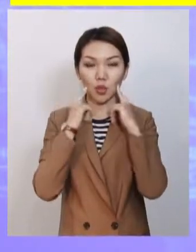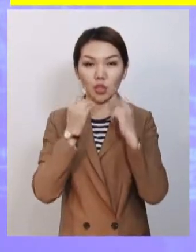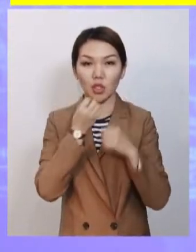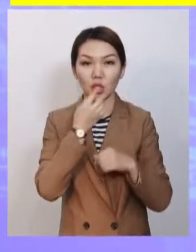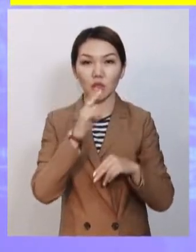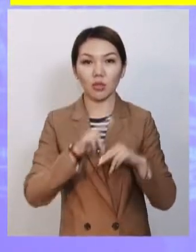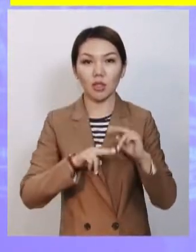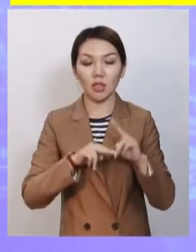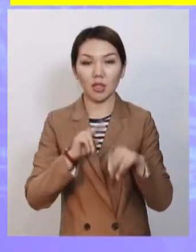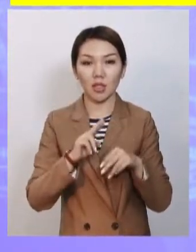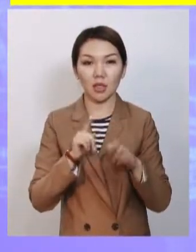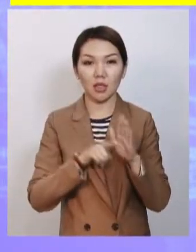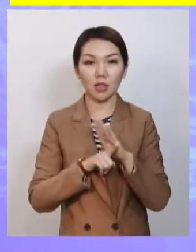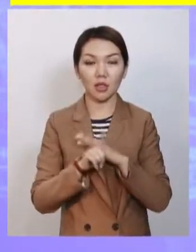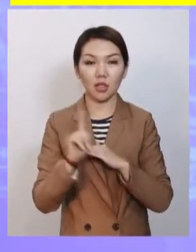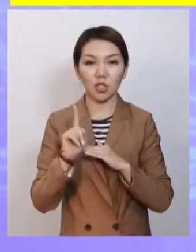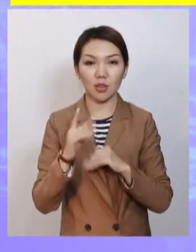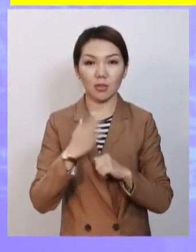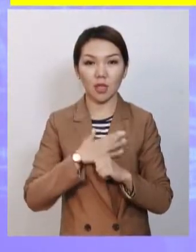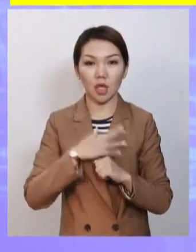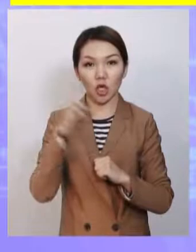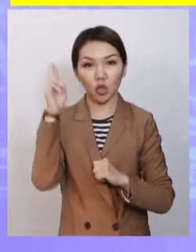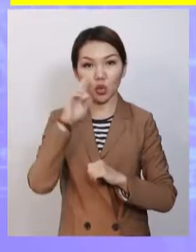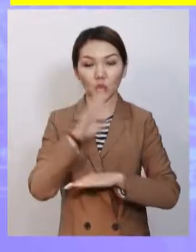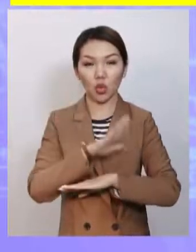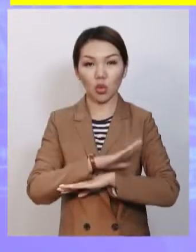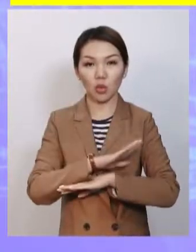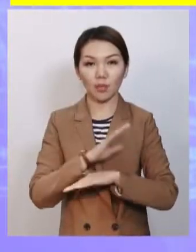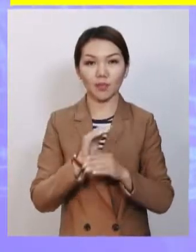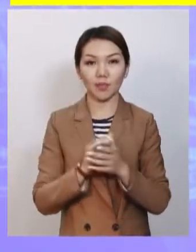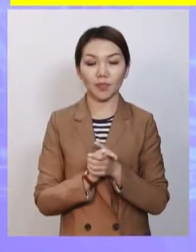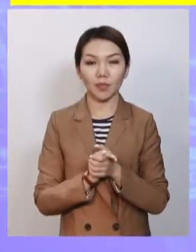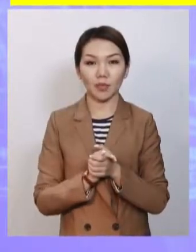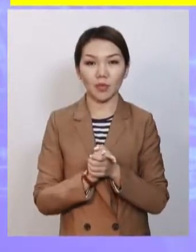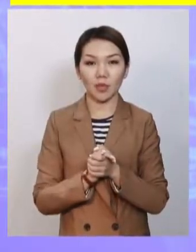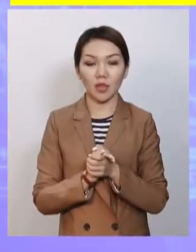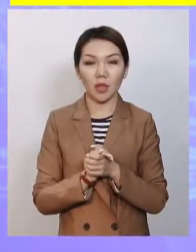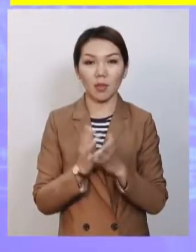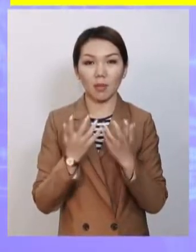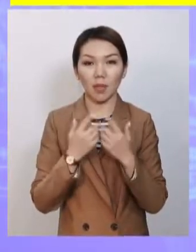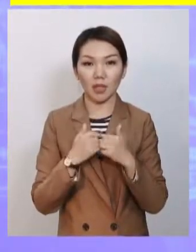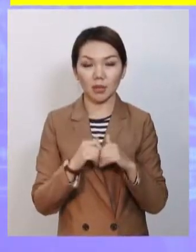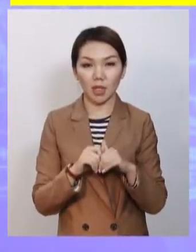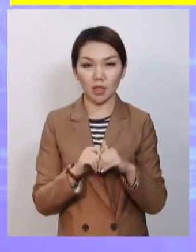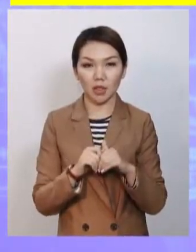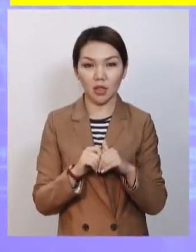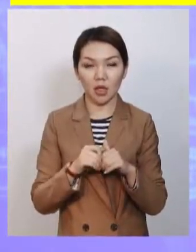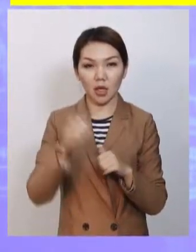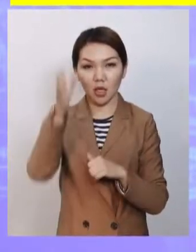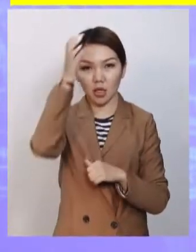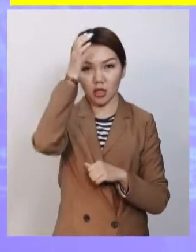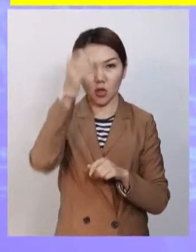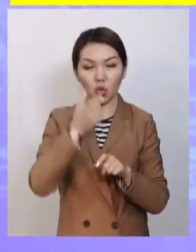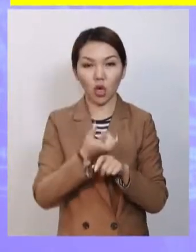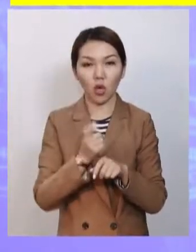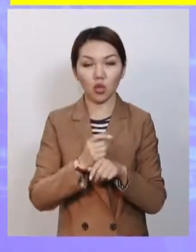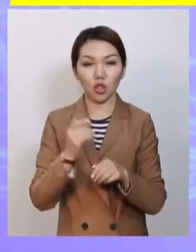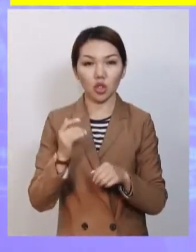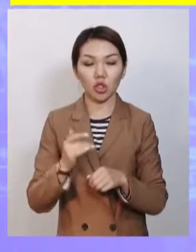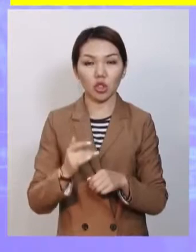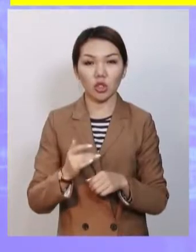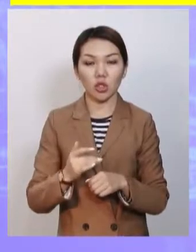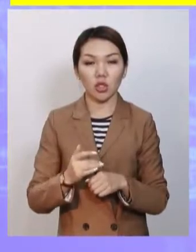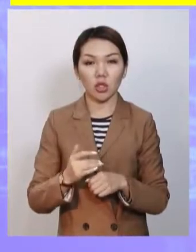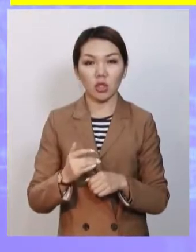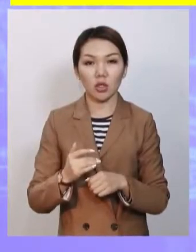настроением начинаем наш урок математика наука очень строго поэтому вы